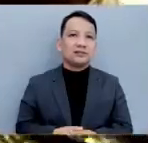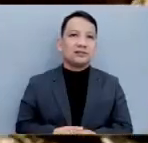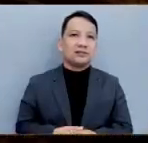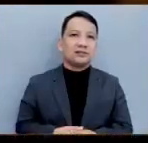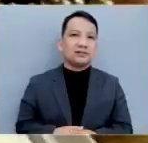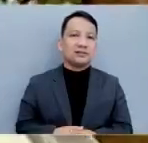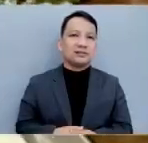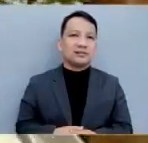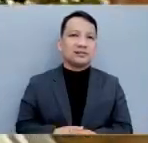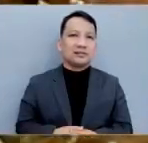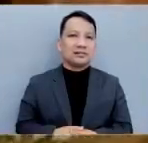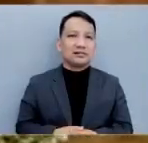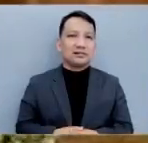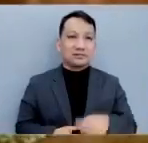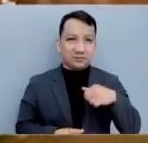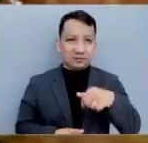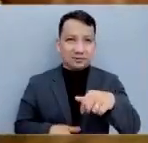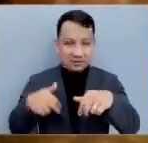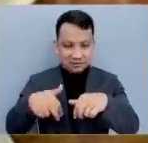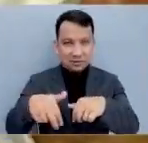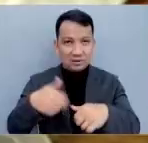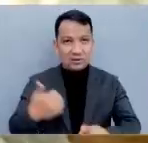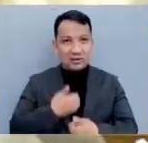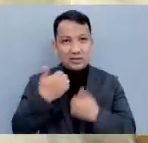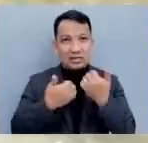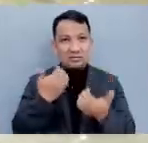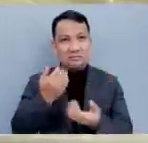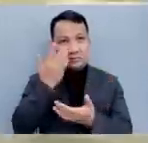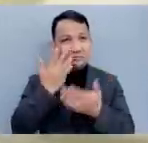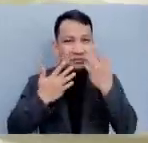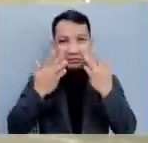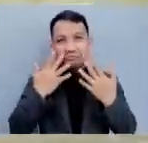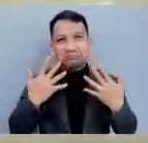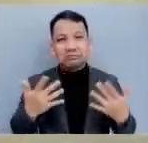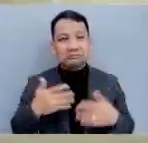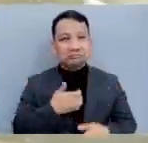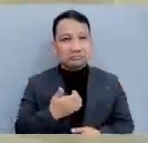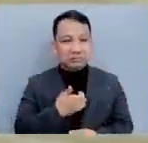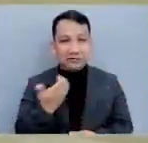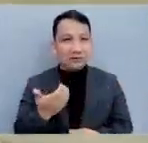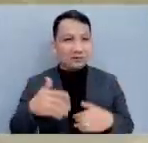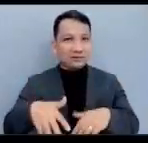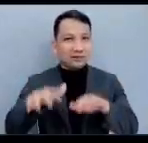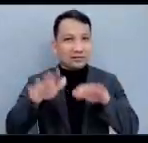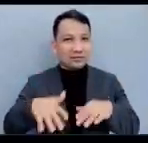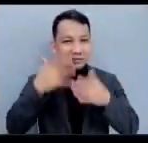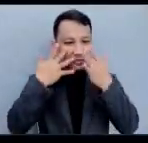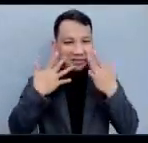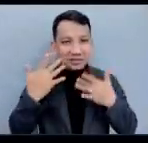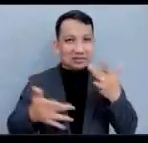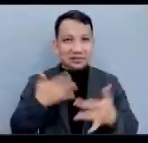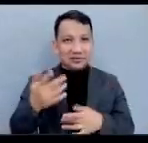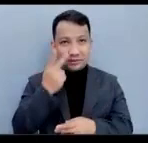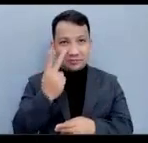Habang bumubuhos ang ulan, bumuhos din ang emosyon sa kasalan. Lalong bumahan ang tears of joy nang masilaya na ng groom